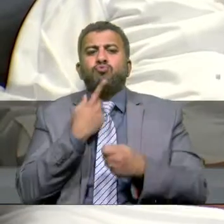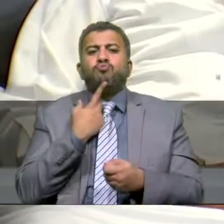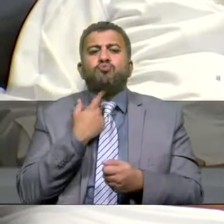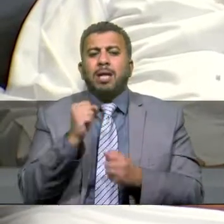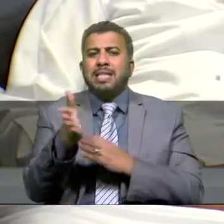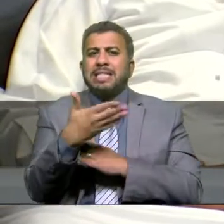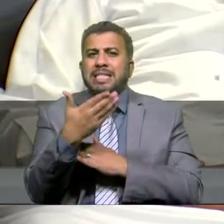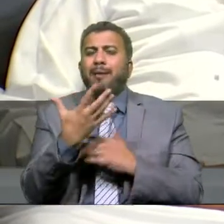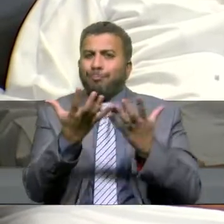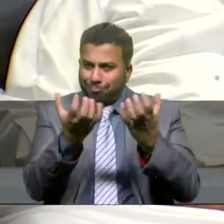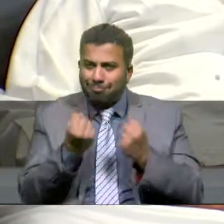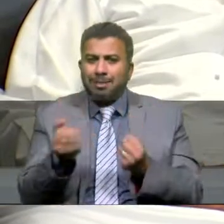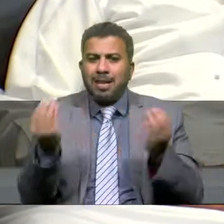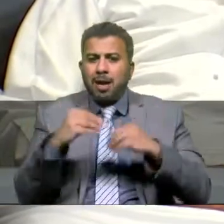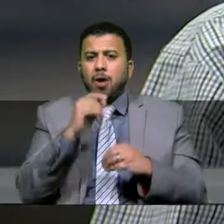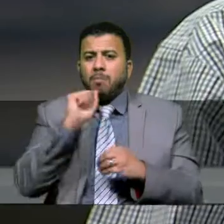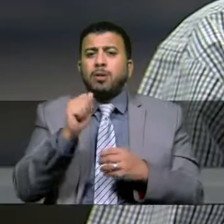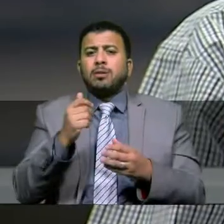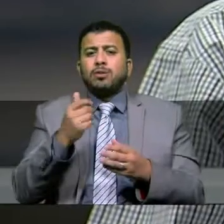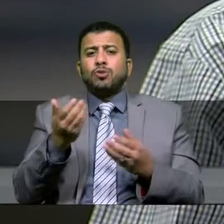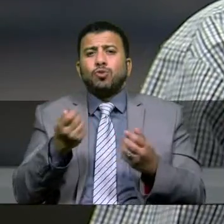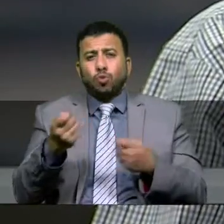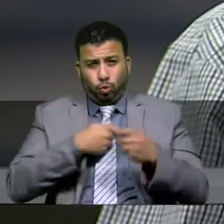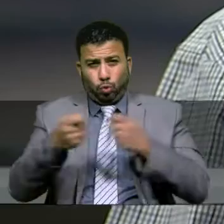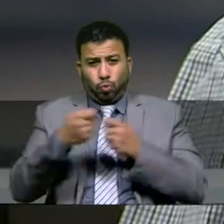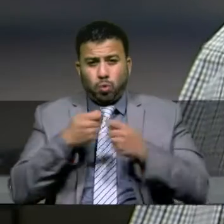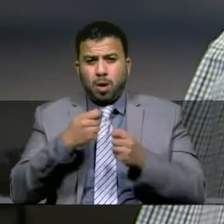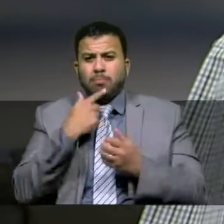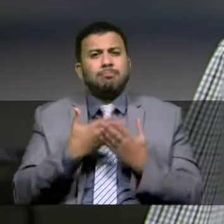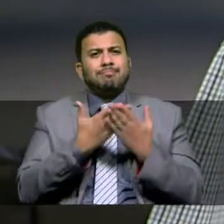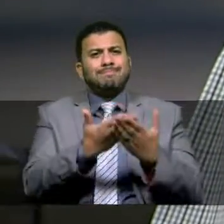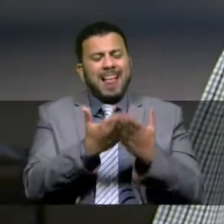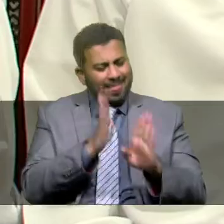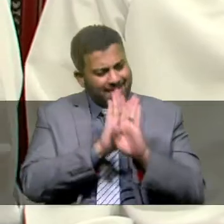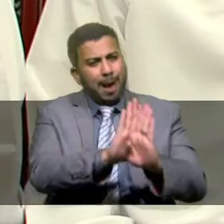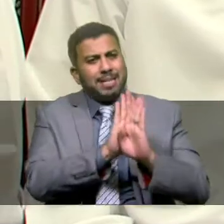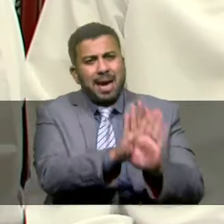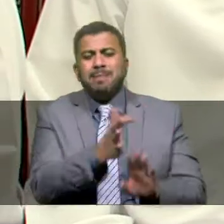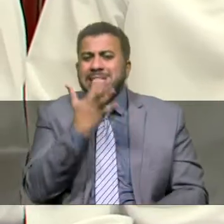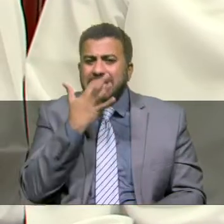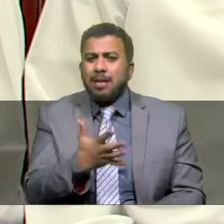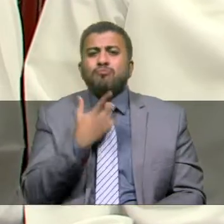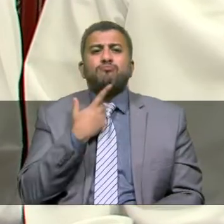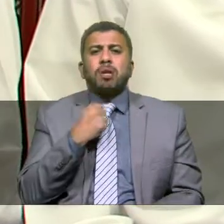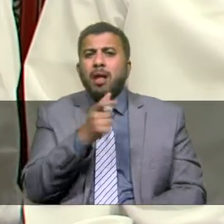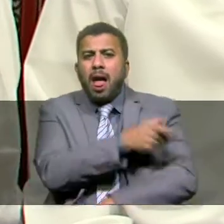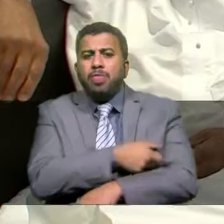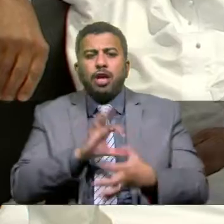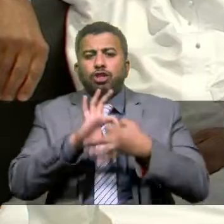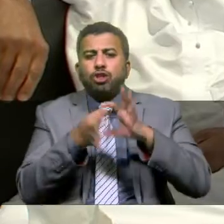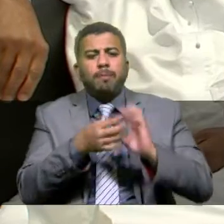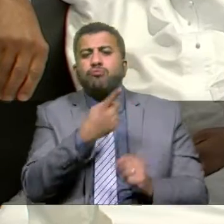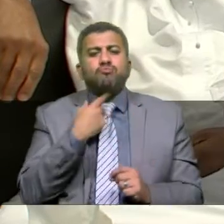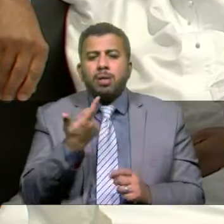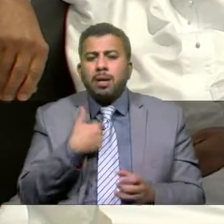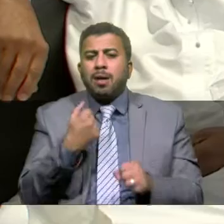من الأسماك، حيث دأبت إدارة السوق على تقديم كافة أشكال الدعم والتسهيلات التي يحتاجها أعضاء الجمعية